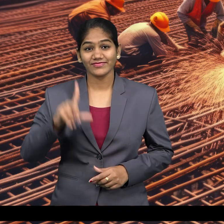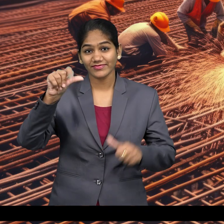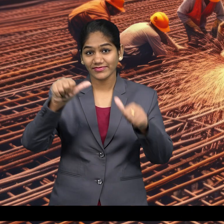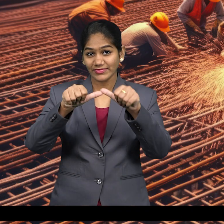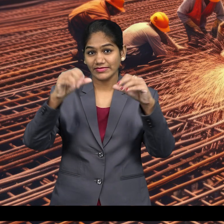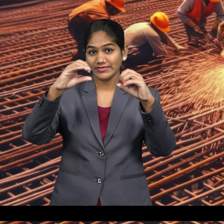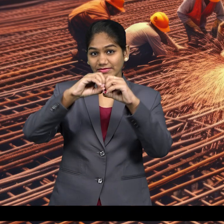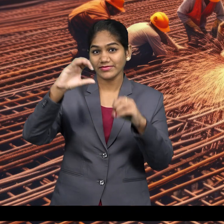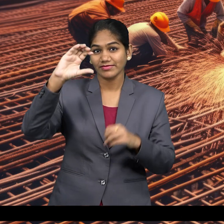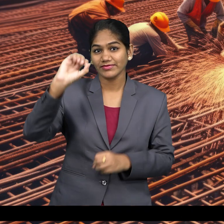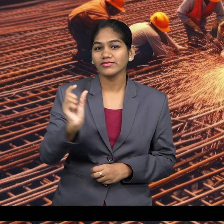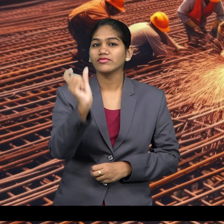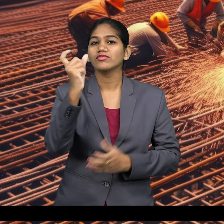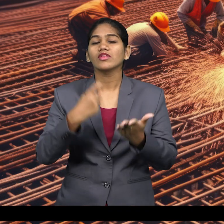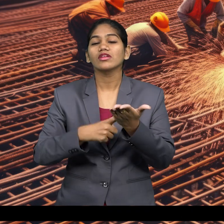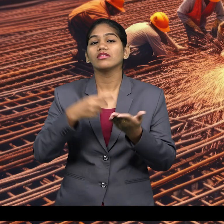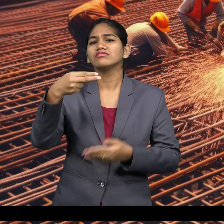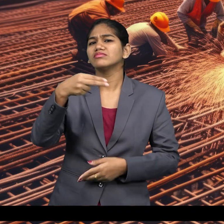श्रम